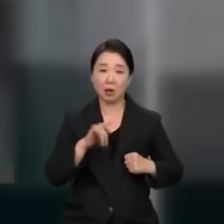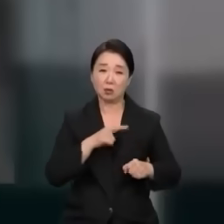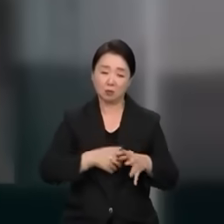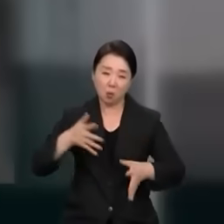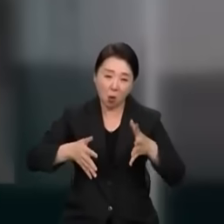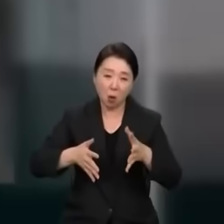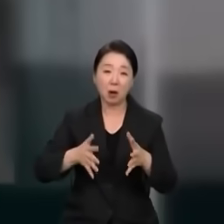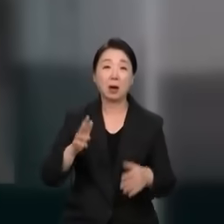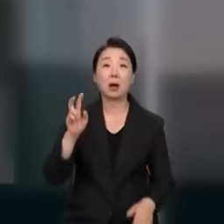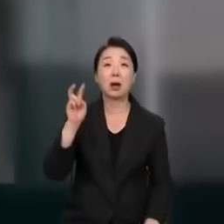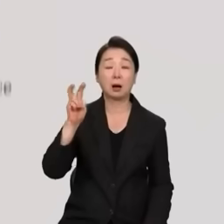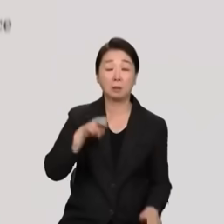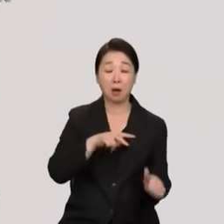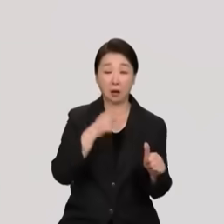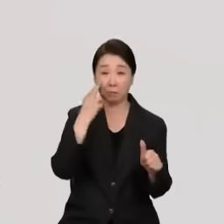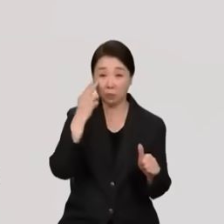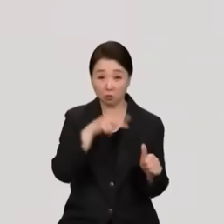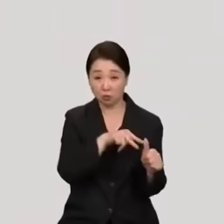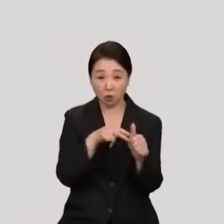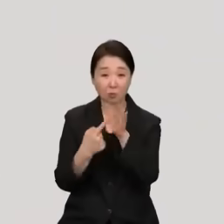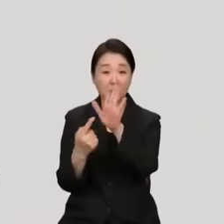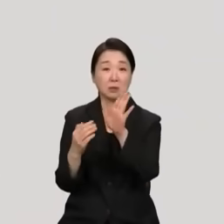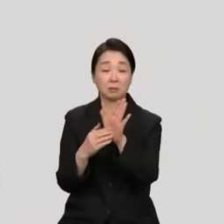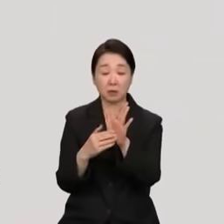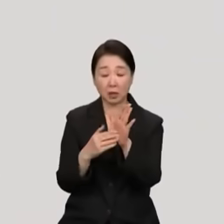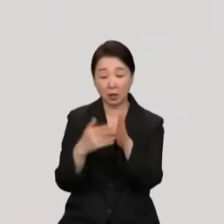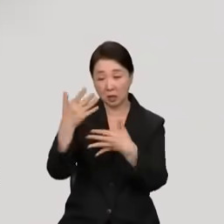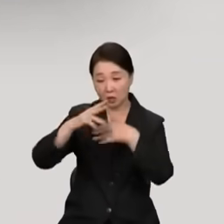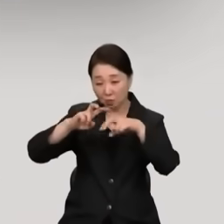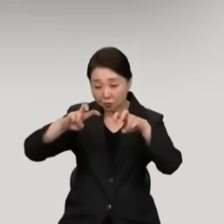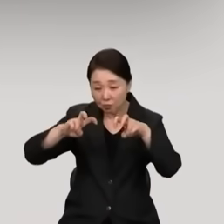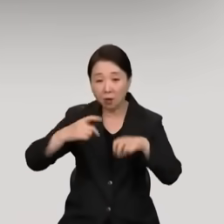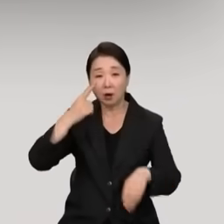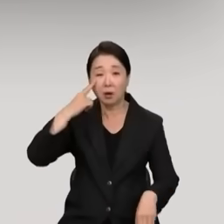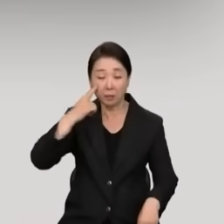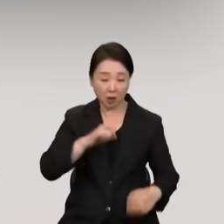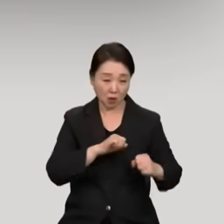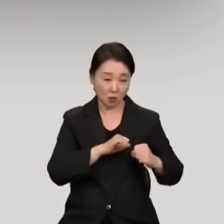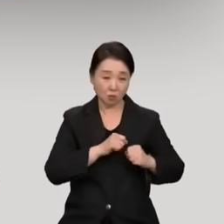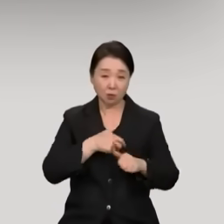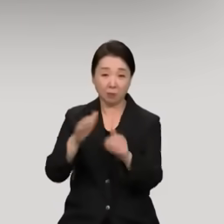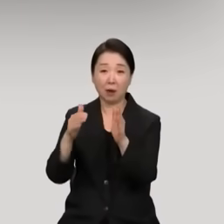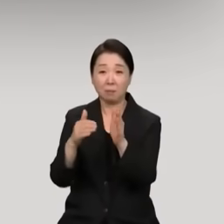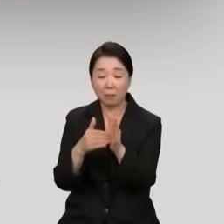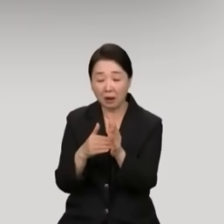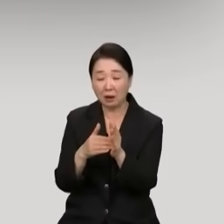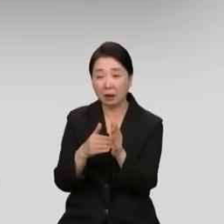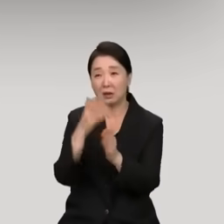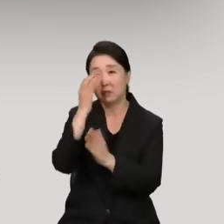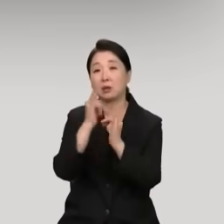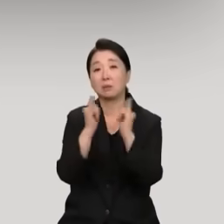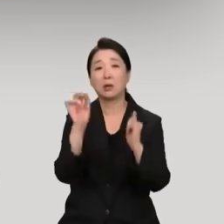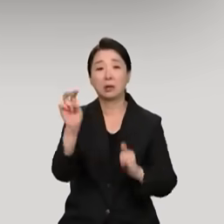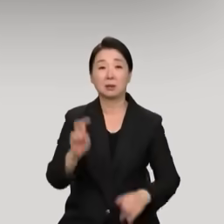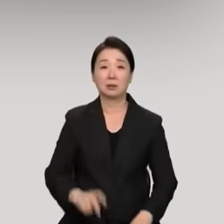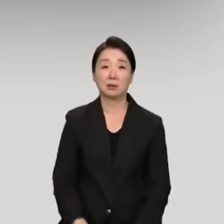분석이 미국 내에서 나왔습니다. 영상 분석 결과 갓 군에 징집된 젊은이일 가능성이 높다는